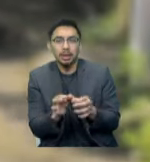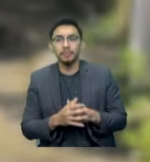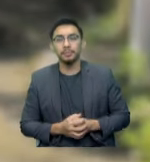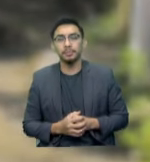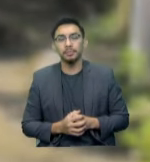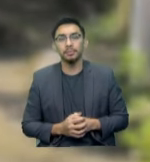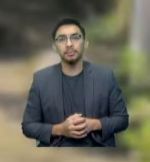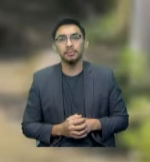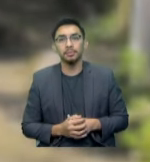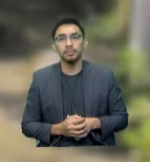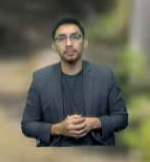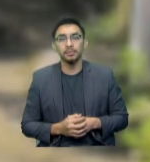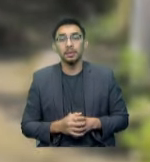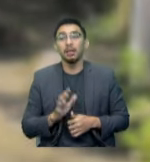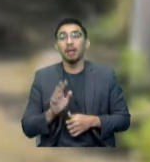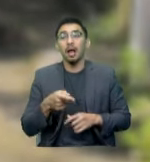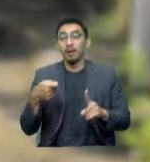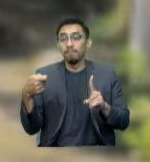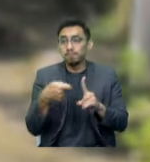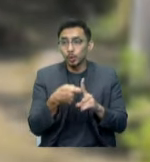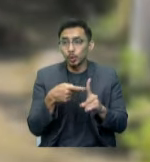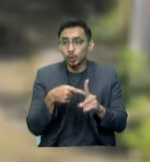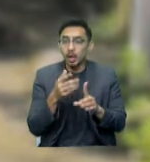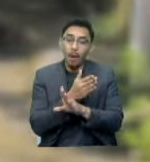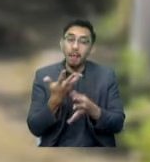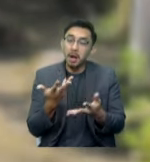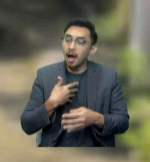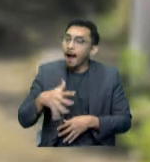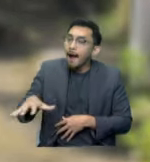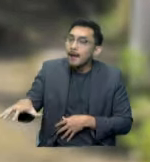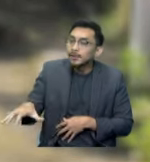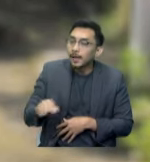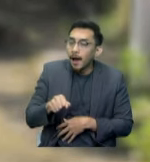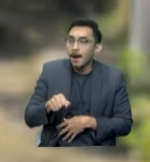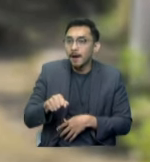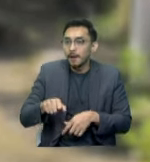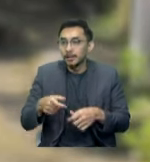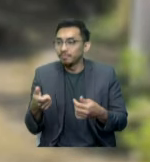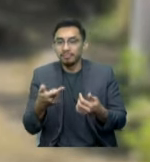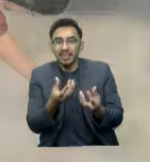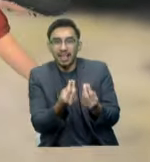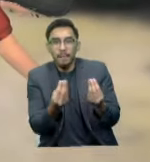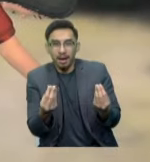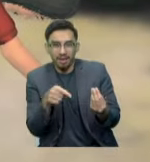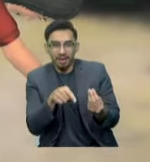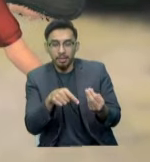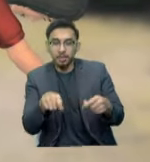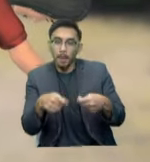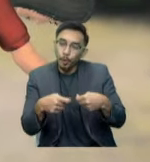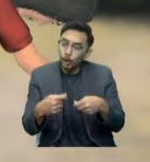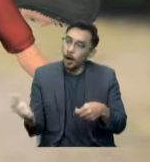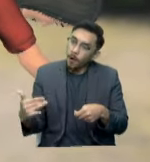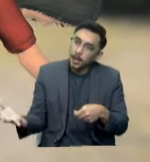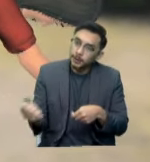Skenario pembunuhan diawali saat pelaku mengajak korban mengambil sayur di perkebunan kelapa tak jauh dari permukiman. Saat berjalan kaki,